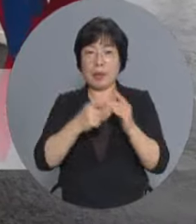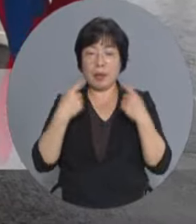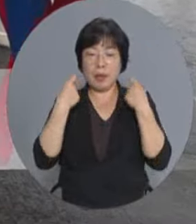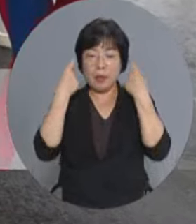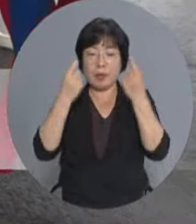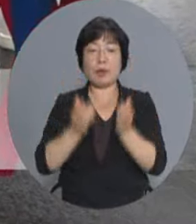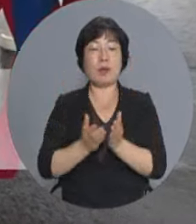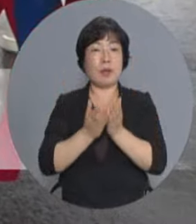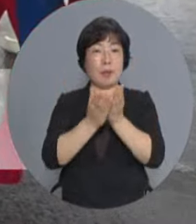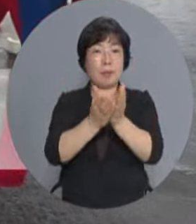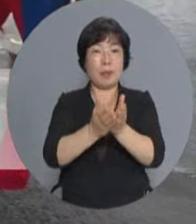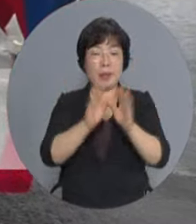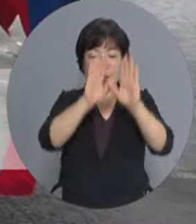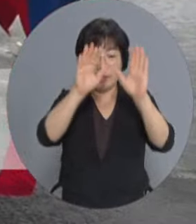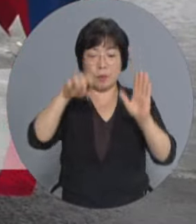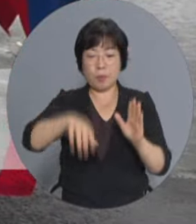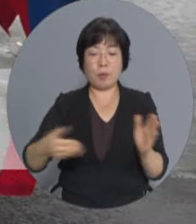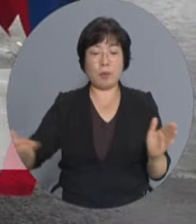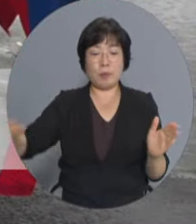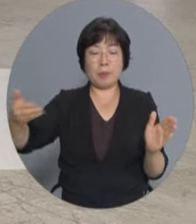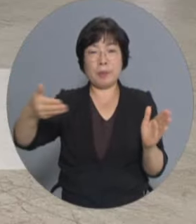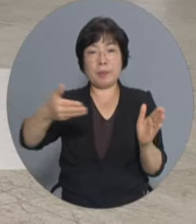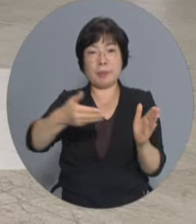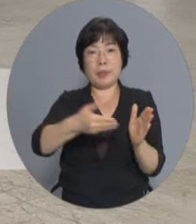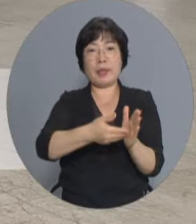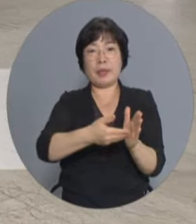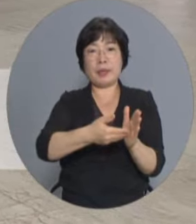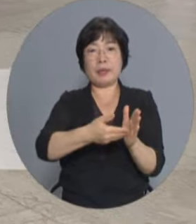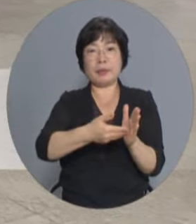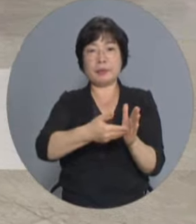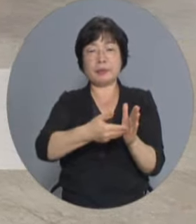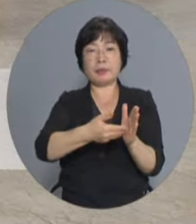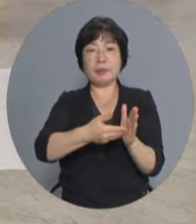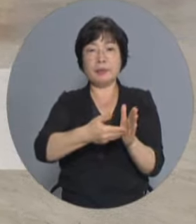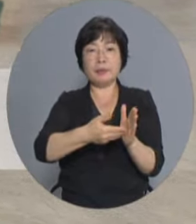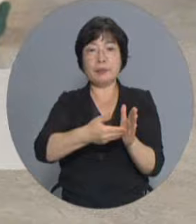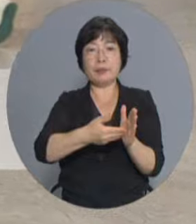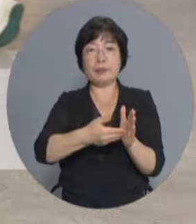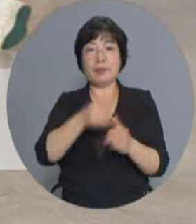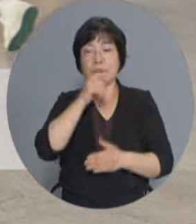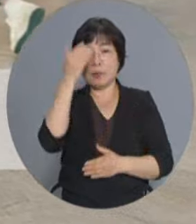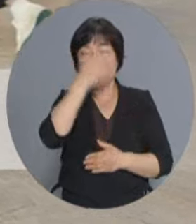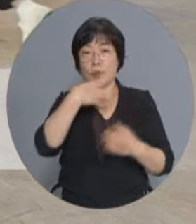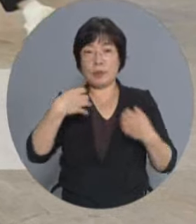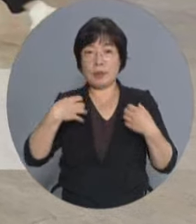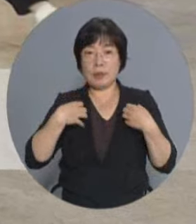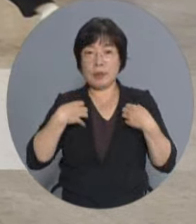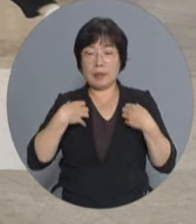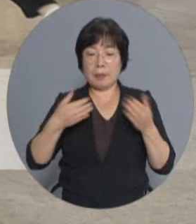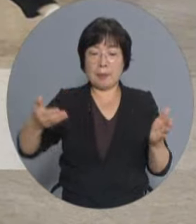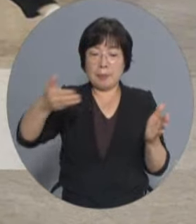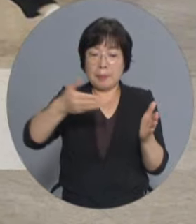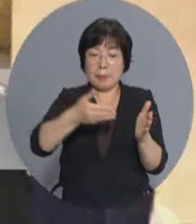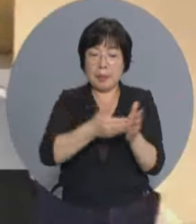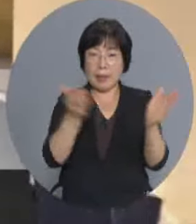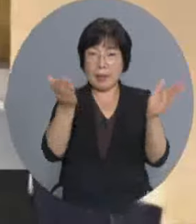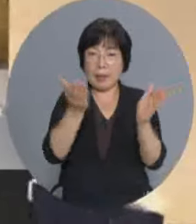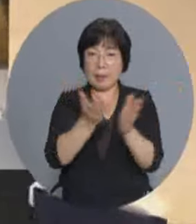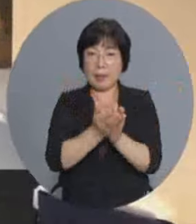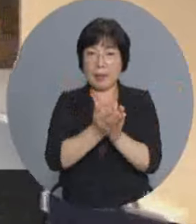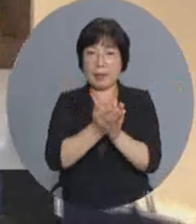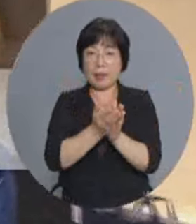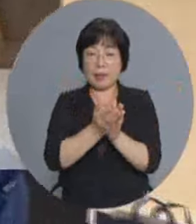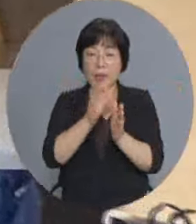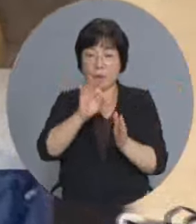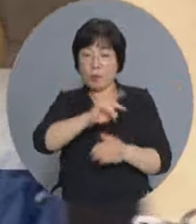아스카 2호가 엑스포 여객선 터미널에 입항했다고 밝혔습니다 여수시는 입항 시간에 맞춰 임시